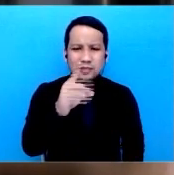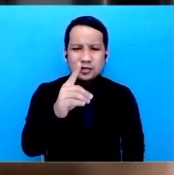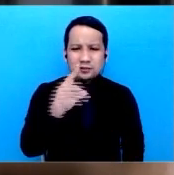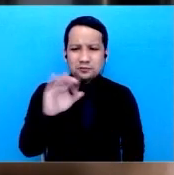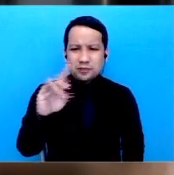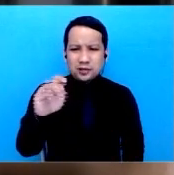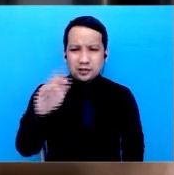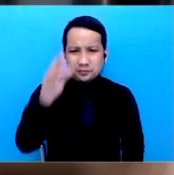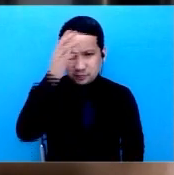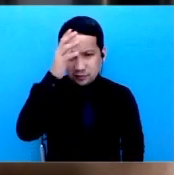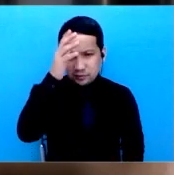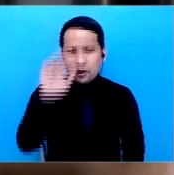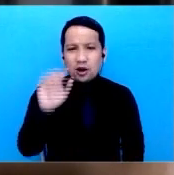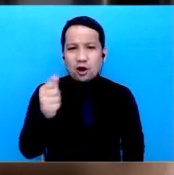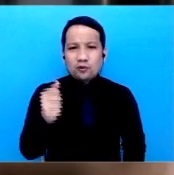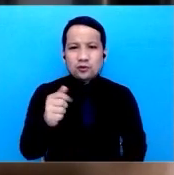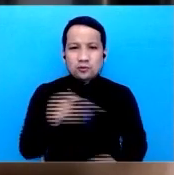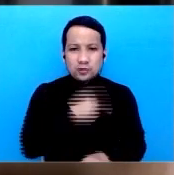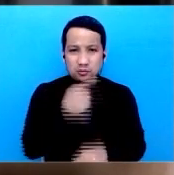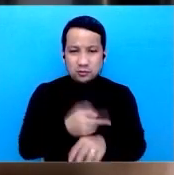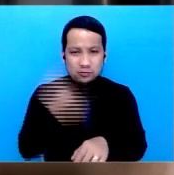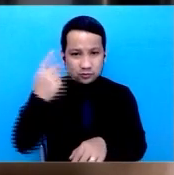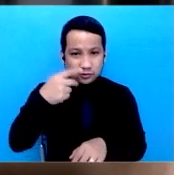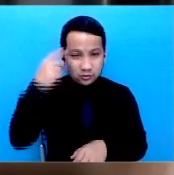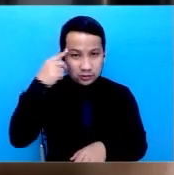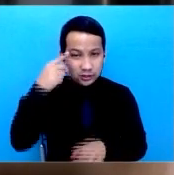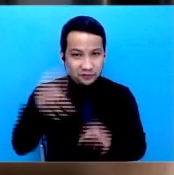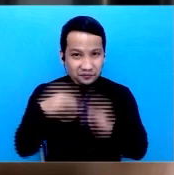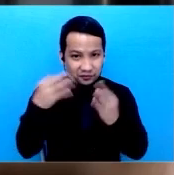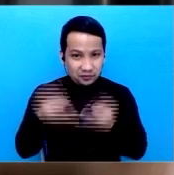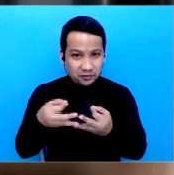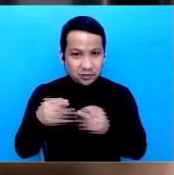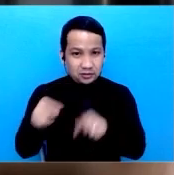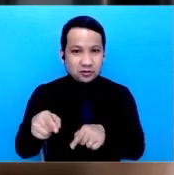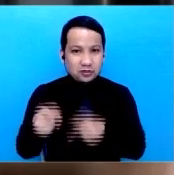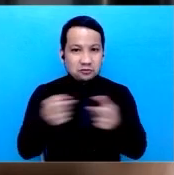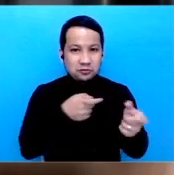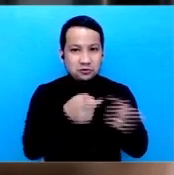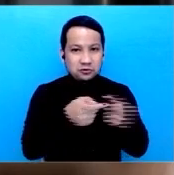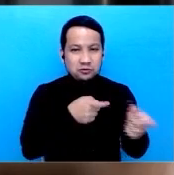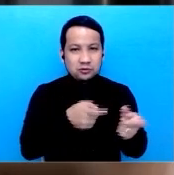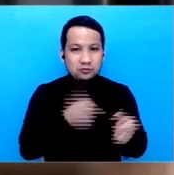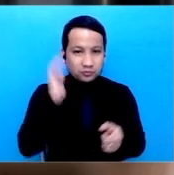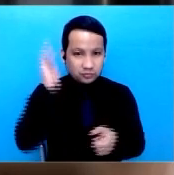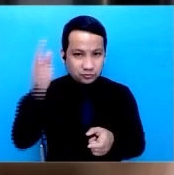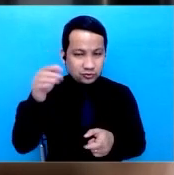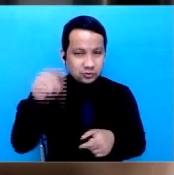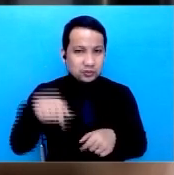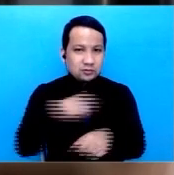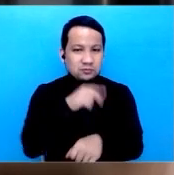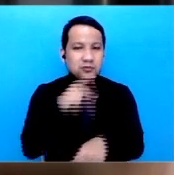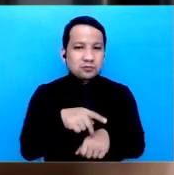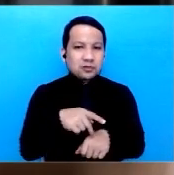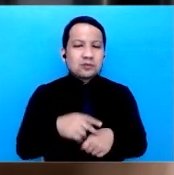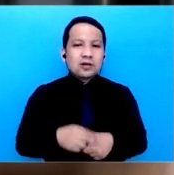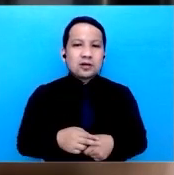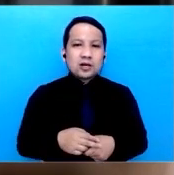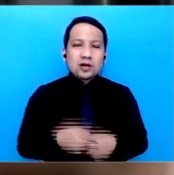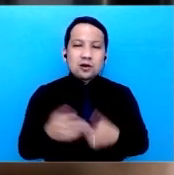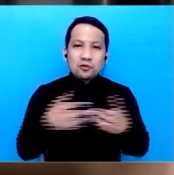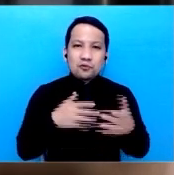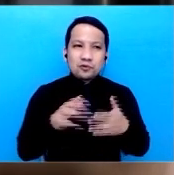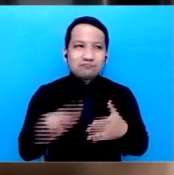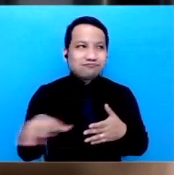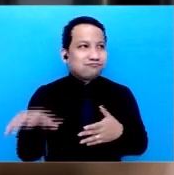how a few powerful political families can really control the future of this country, no? So in all of this, you